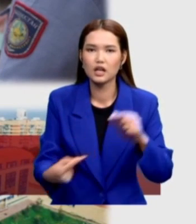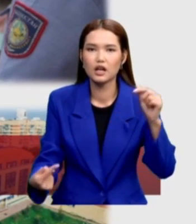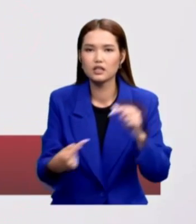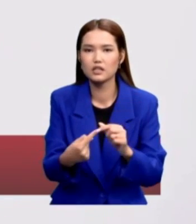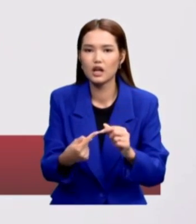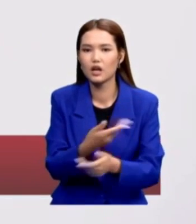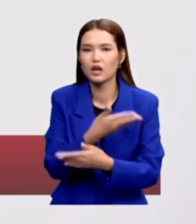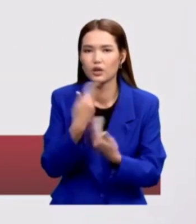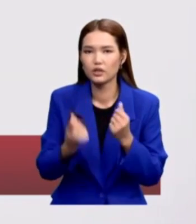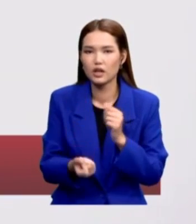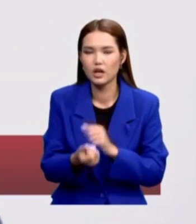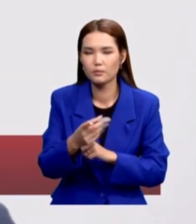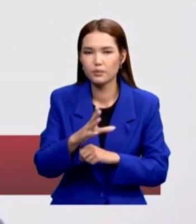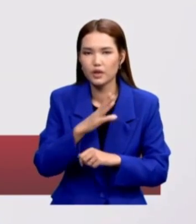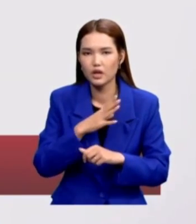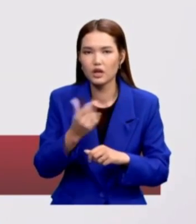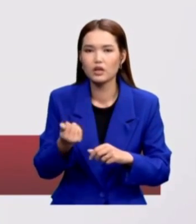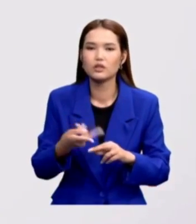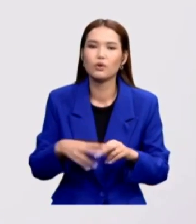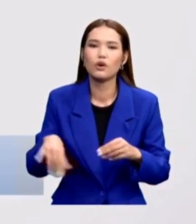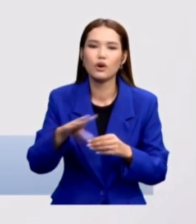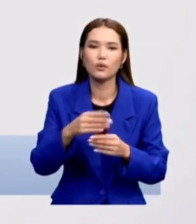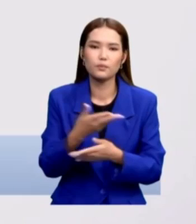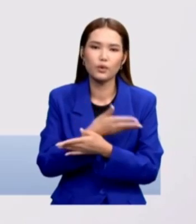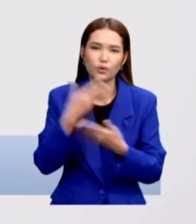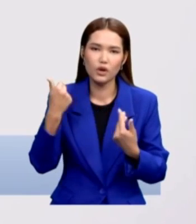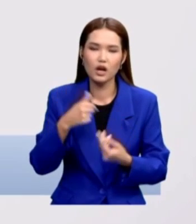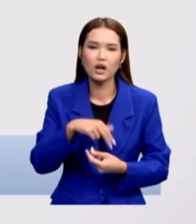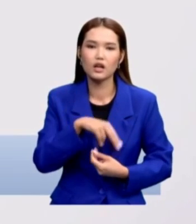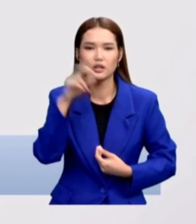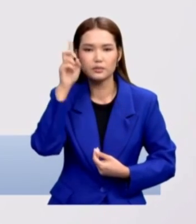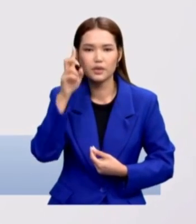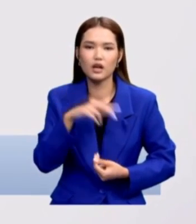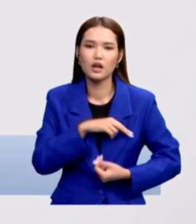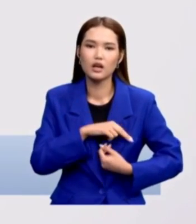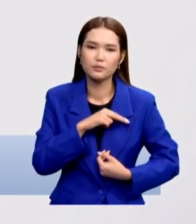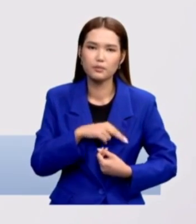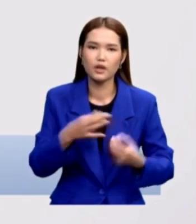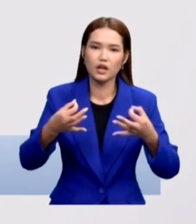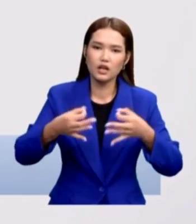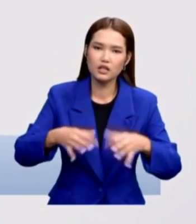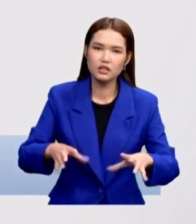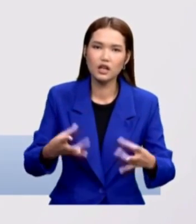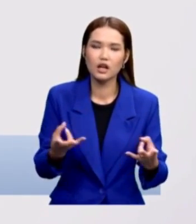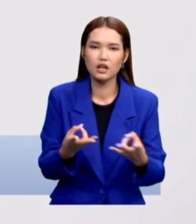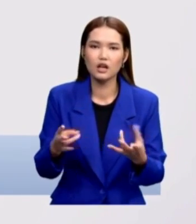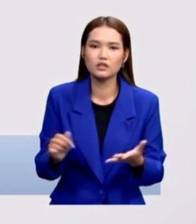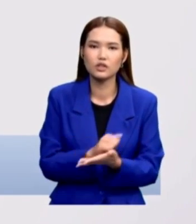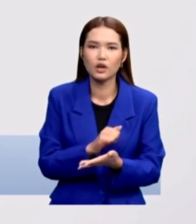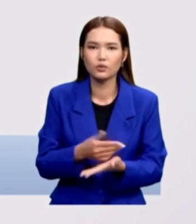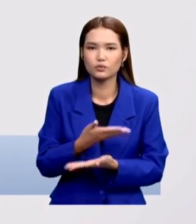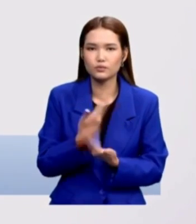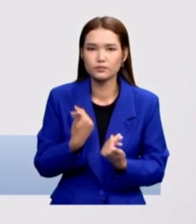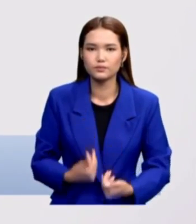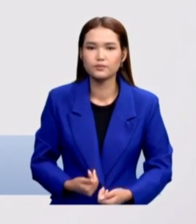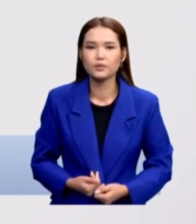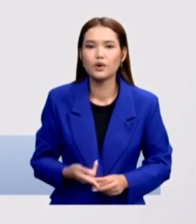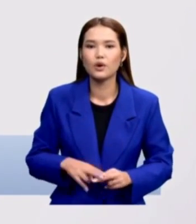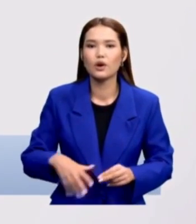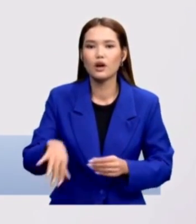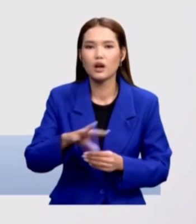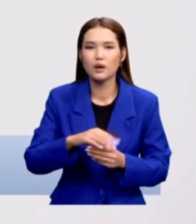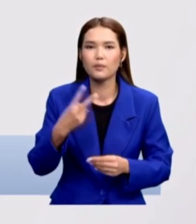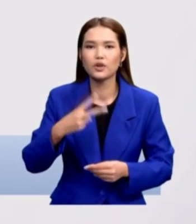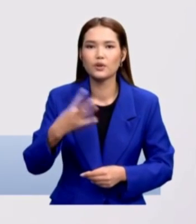келмеуі, дабыл түймелерінің жоқтығы, турникеттер мен лицензияланған күзетін болмауы. Барлығы